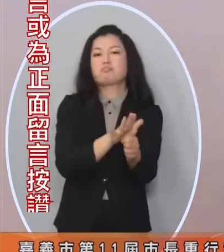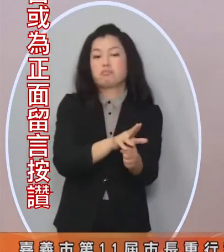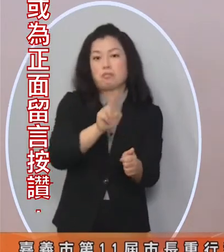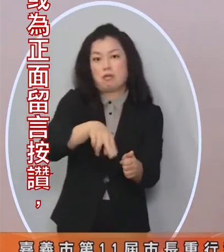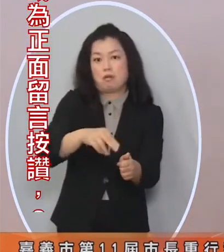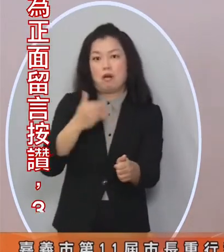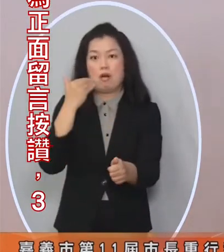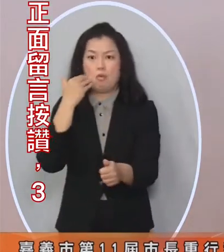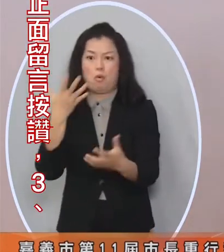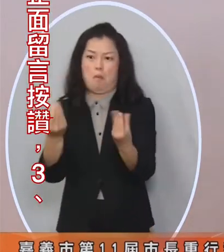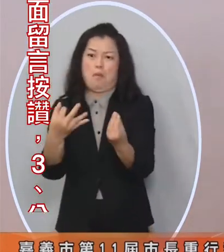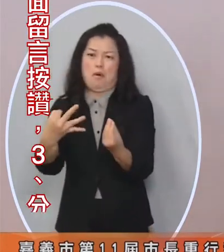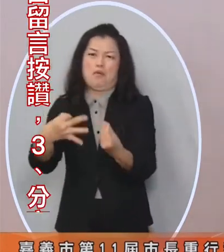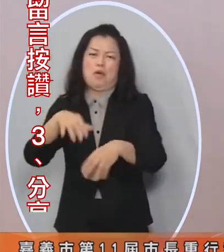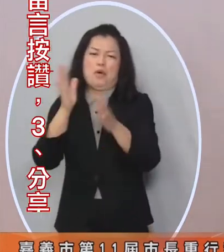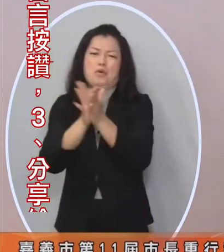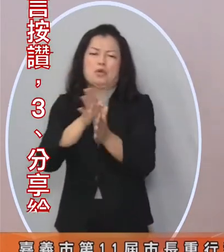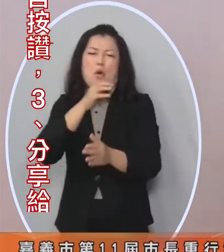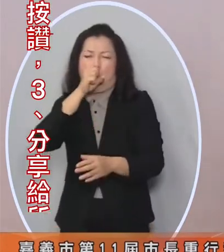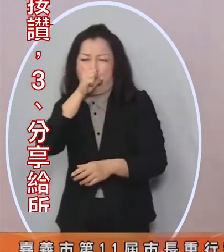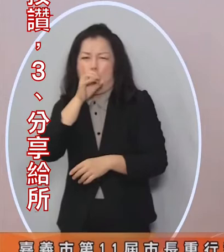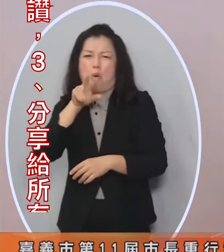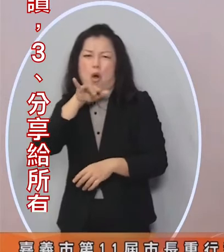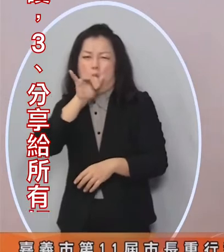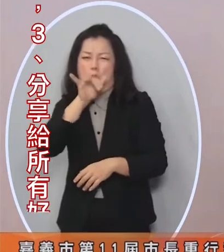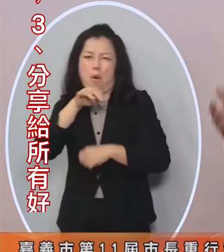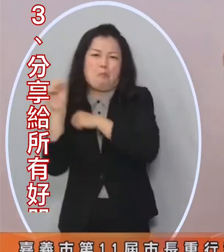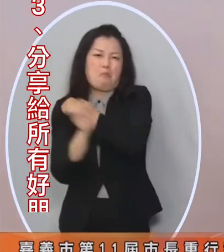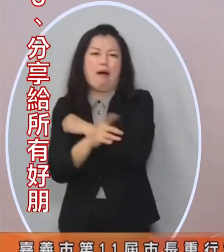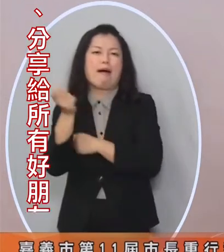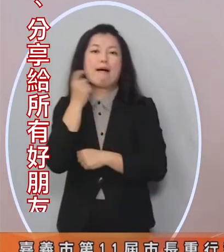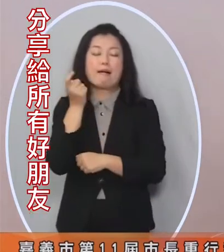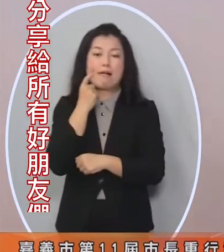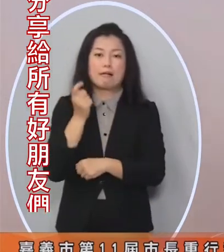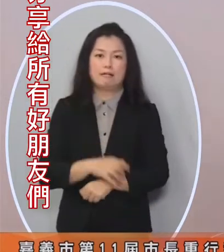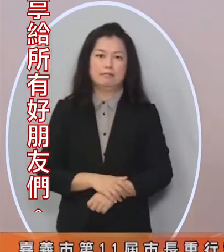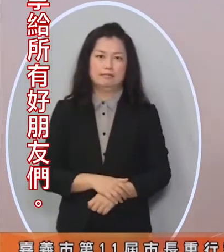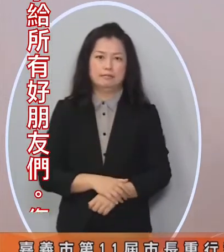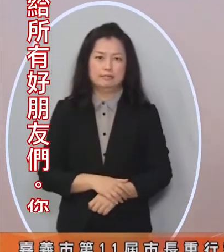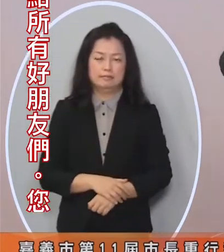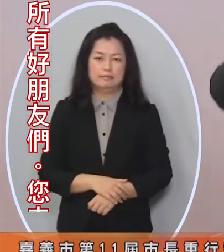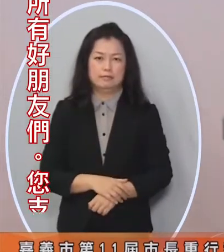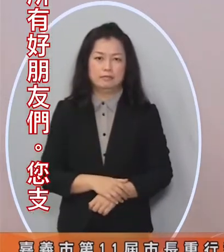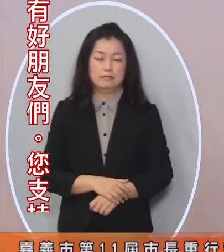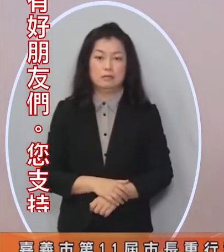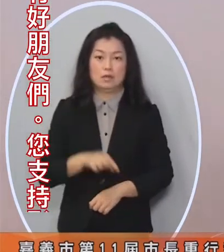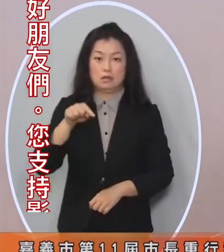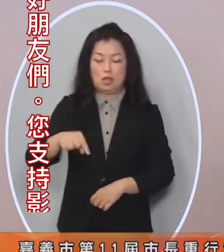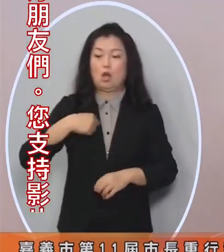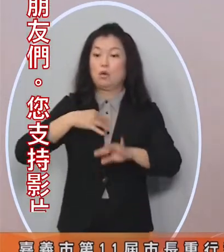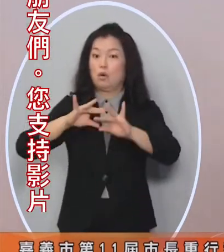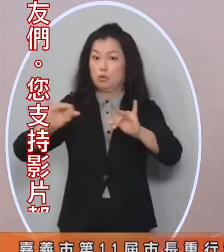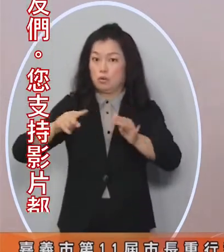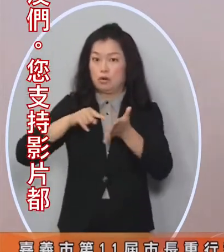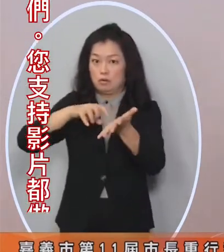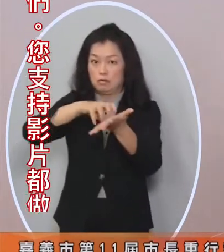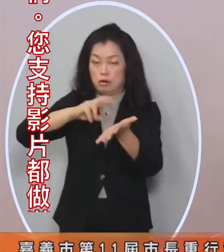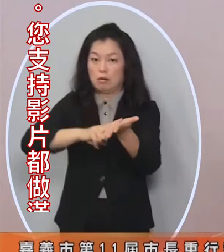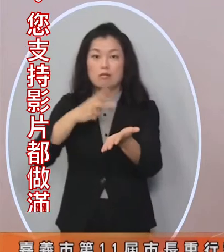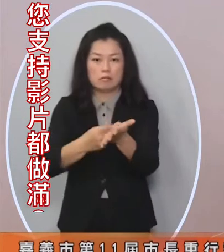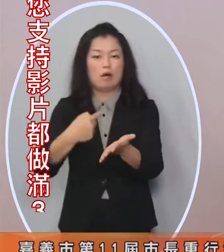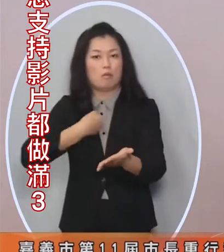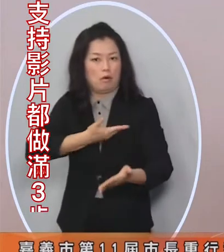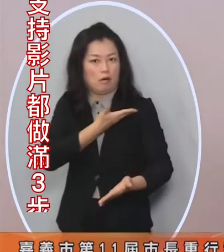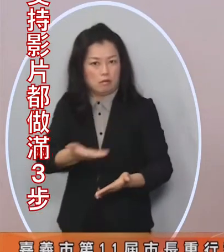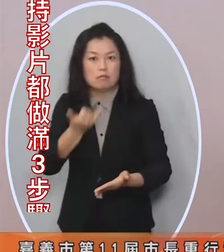个，对不对？你真正有开源，你土地我给你垫，你一半还我政府，吼、哦，你卖分